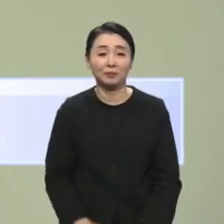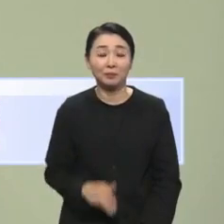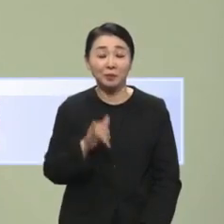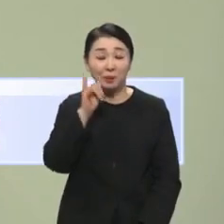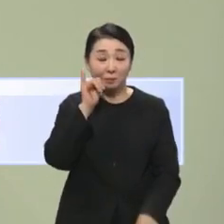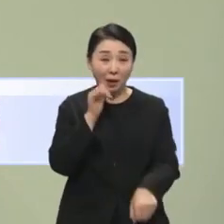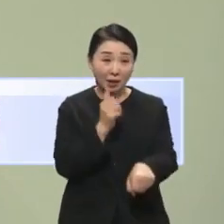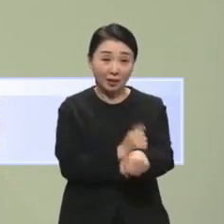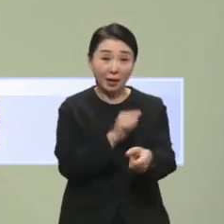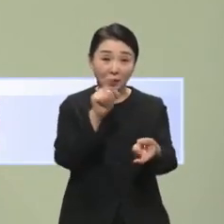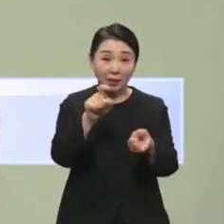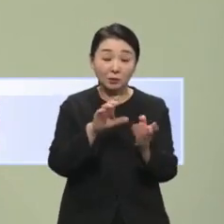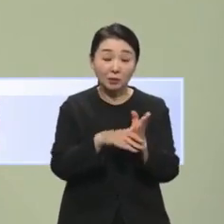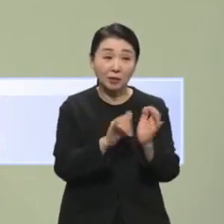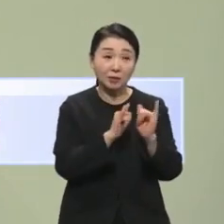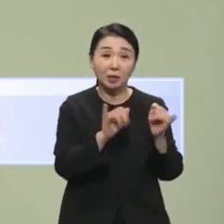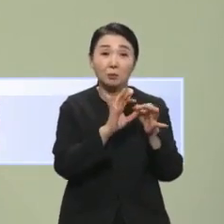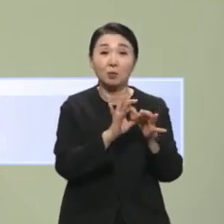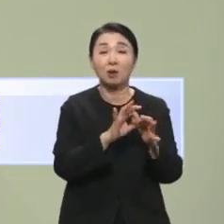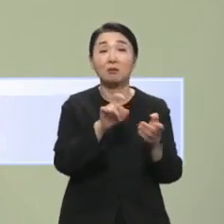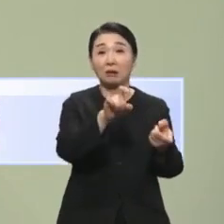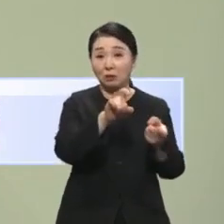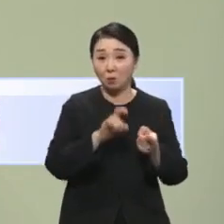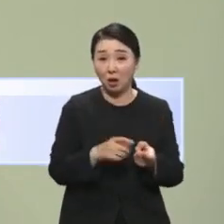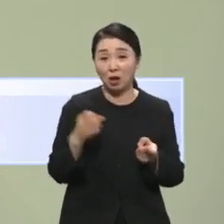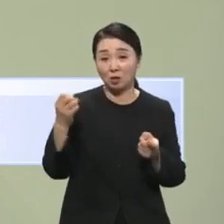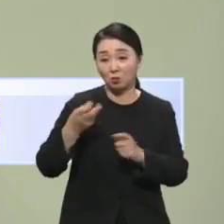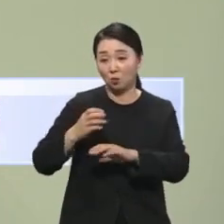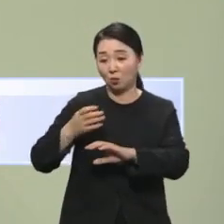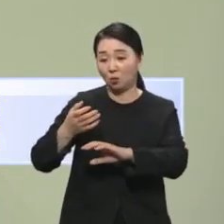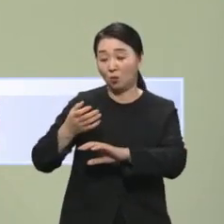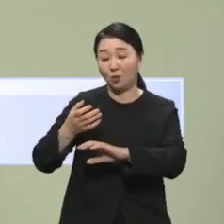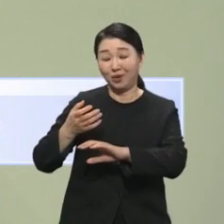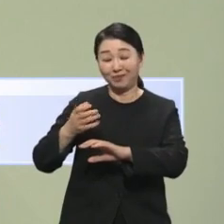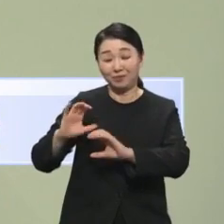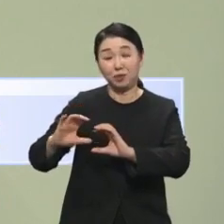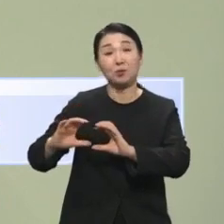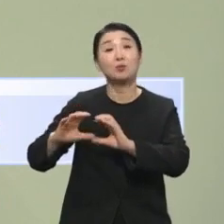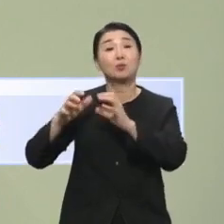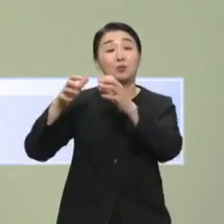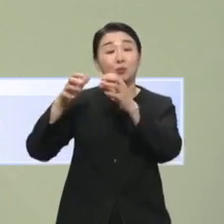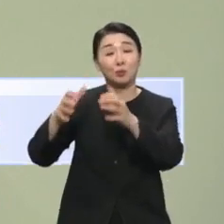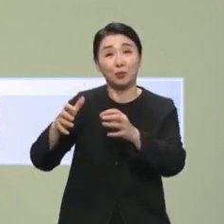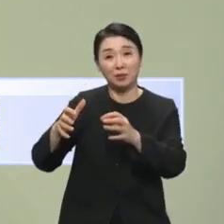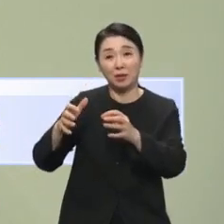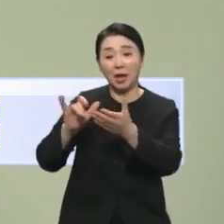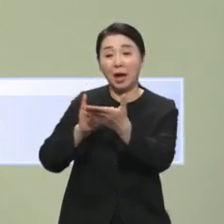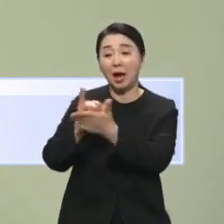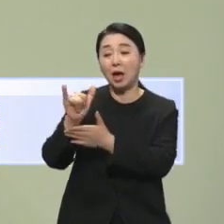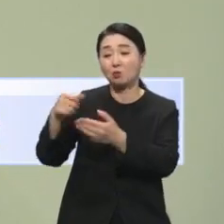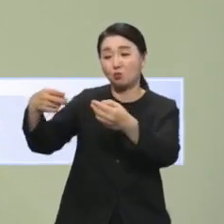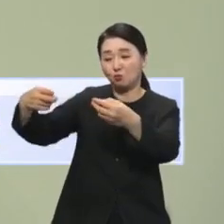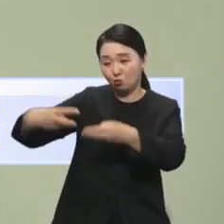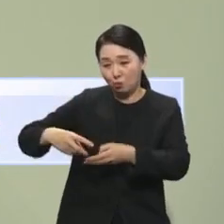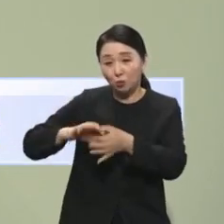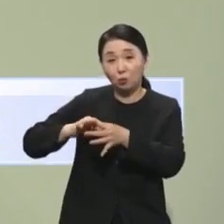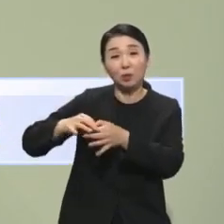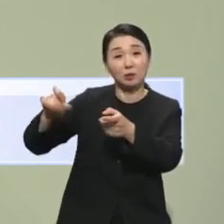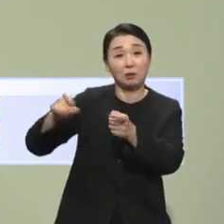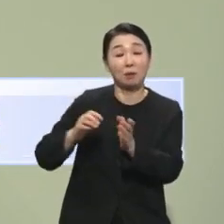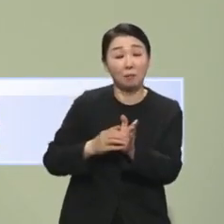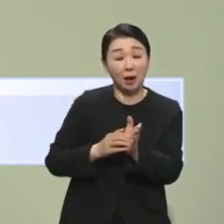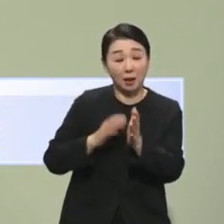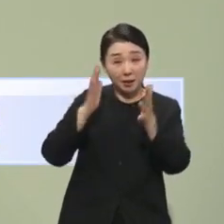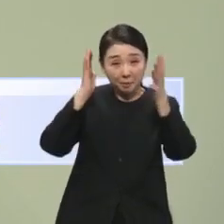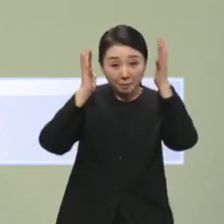들여올 때 인편을 통해서 들여오는 방법이 있고 아니면 국제 화문을 통해서 이제 들여오는 방법이 있는데 사실이 마약 그 말레이시아 조직 같은